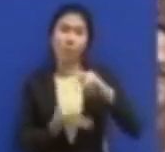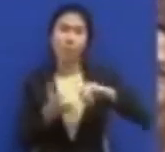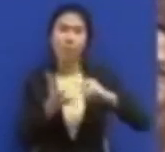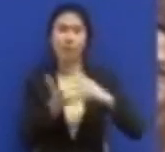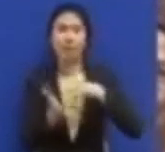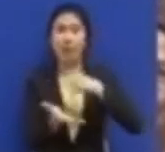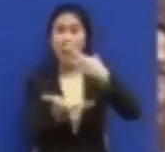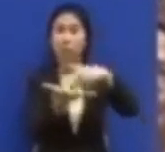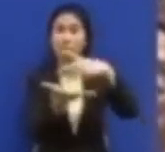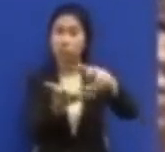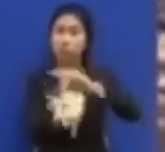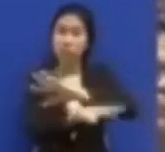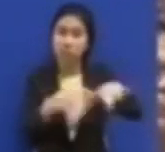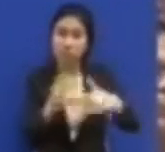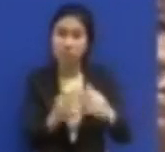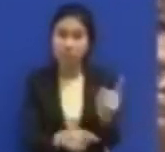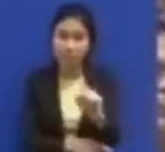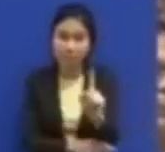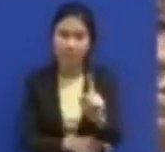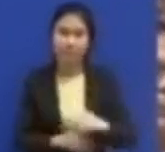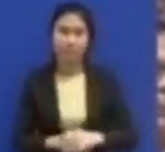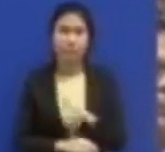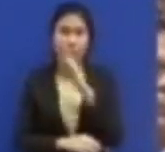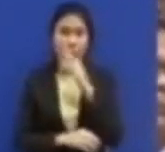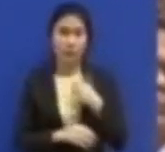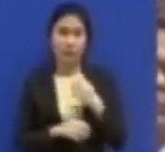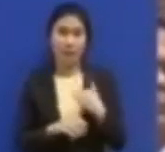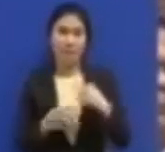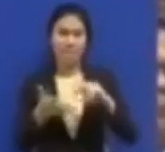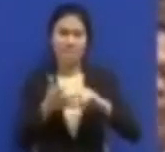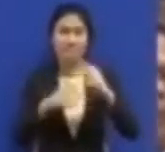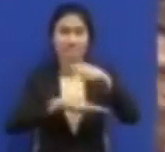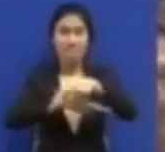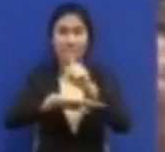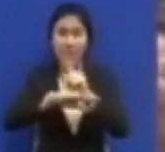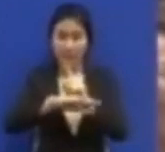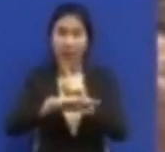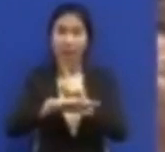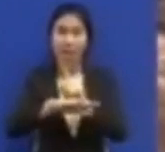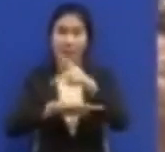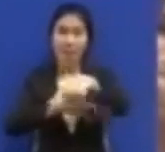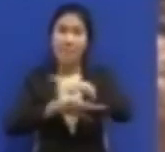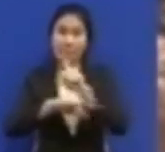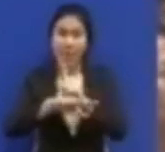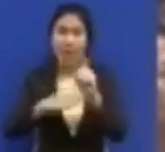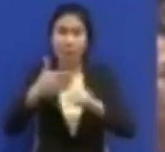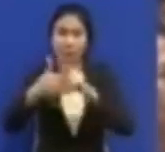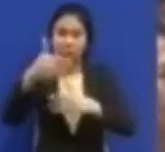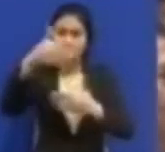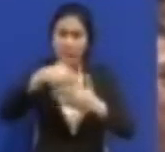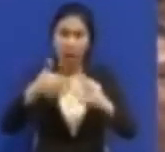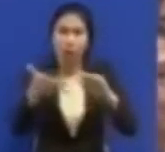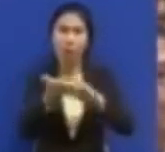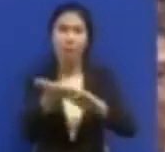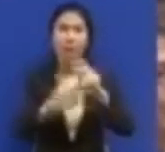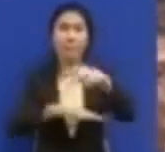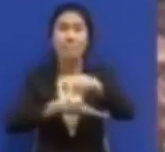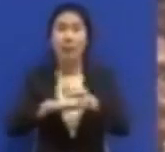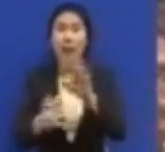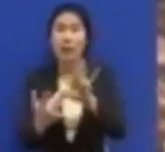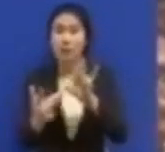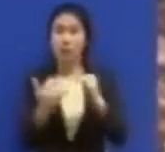ว่าการเลือกประธานสภาผู้แทนราษฎรในวันนี้เนี่ยเป็นสิทธิ์โดยชอบตามระบอบประชาธิปไตยครับ